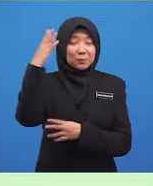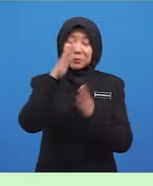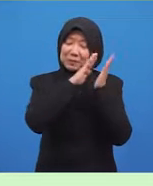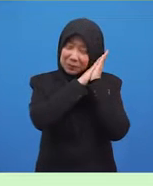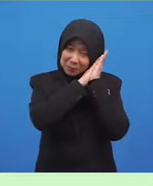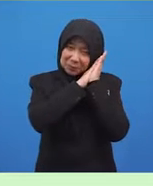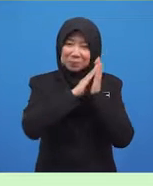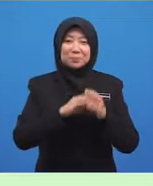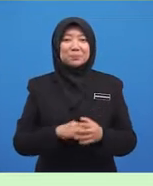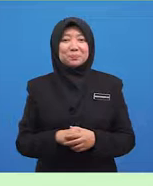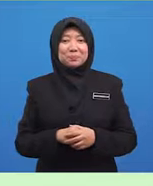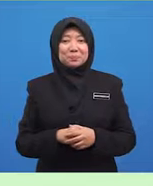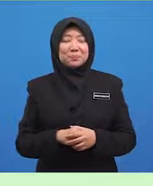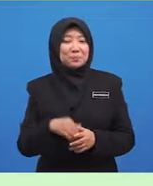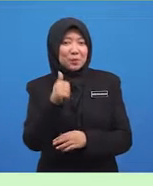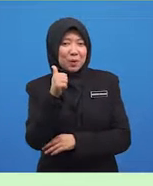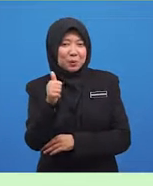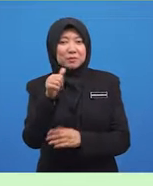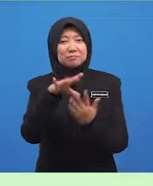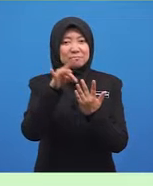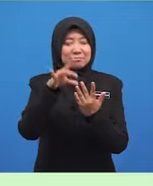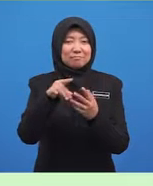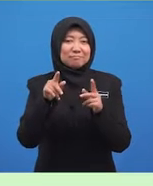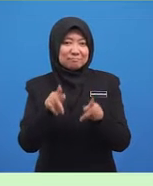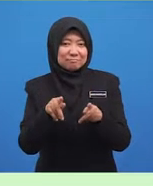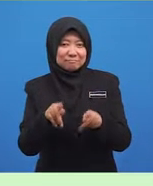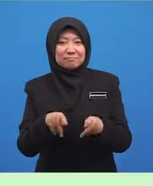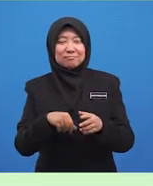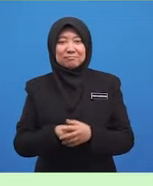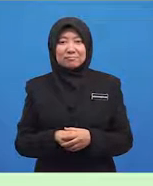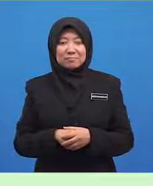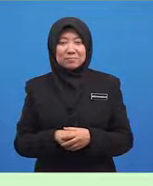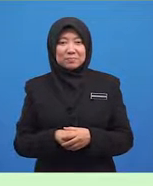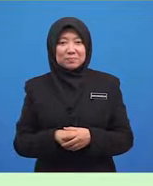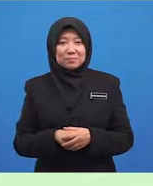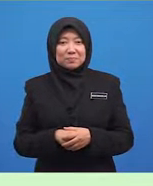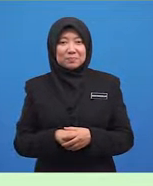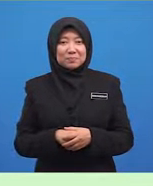lampu tidur. Bagus pilihan kamu semua.